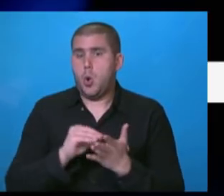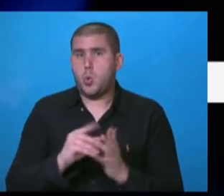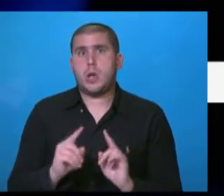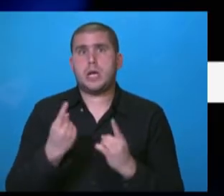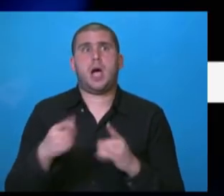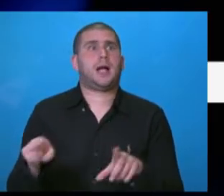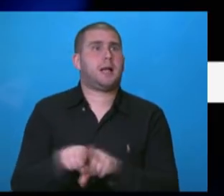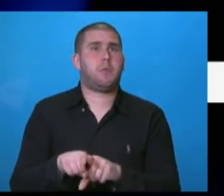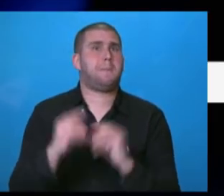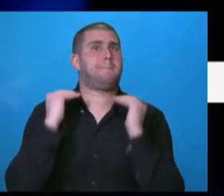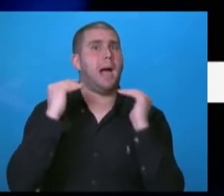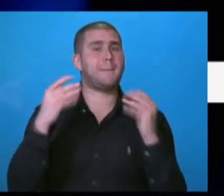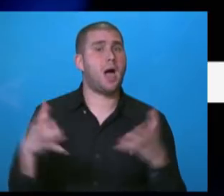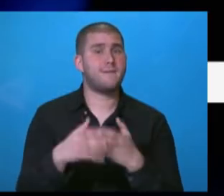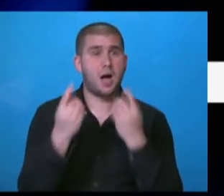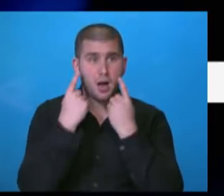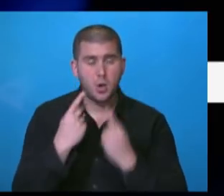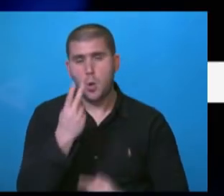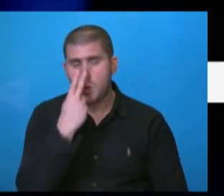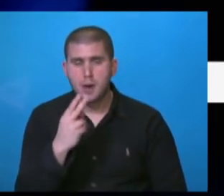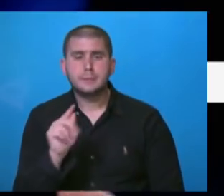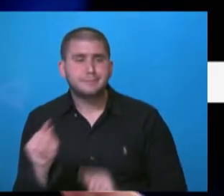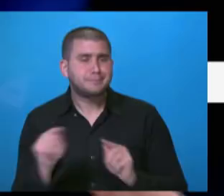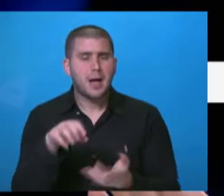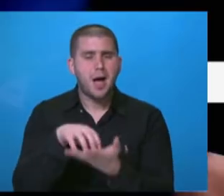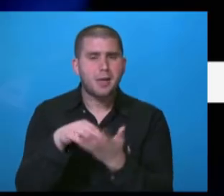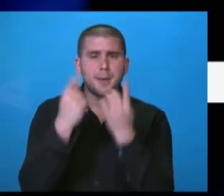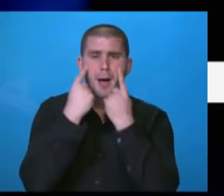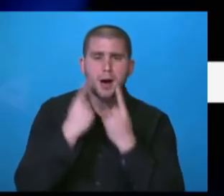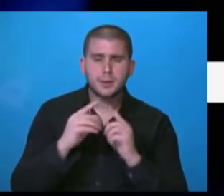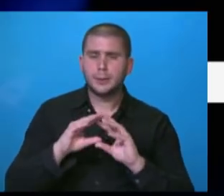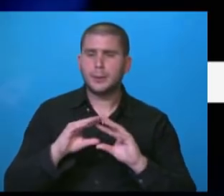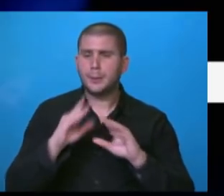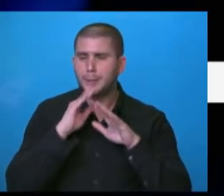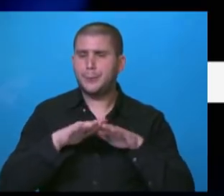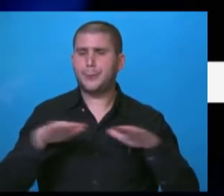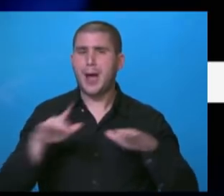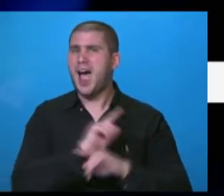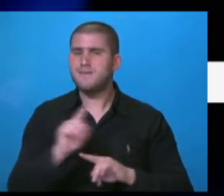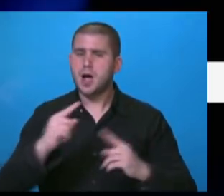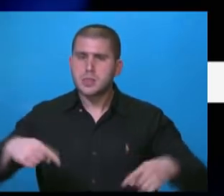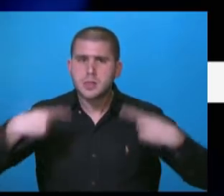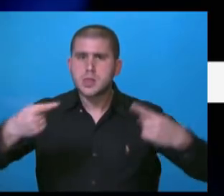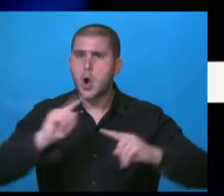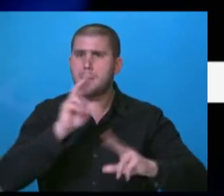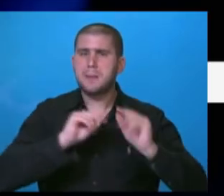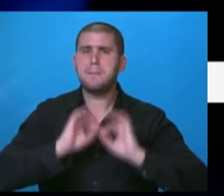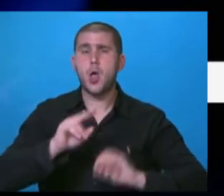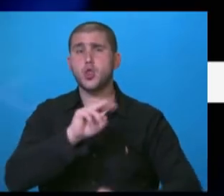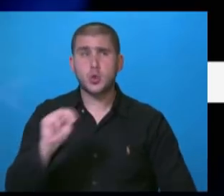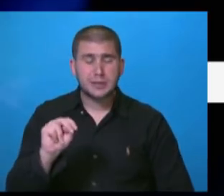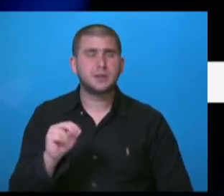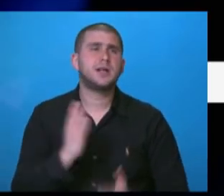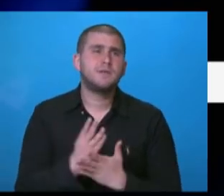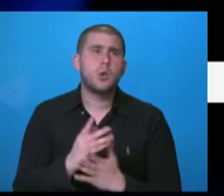כזאת בחברה החרדית, אז את רואה שפה למשל, האתרים החרדים, דממה. אין אף אחד שעשה לזה פולו, לא מדברים על הנושא הזה, כי גור,